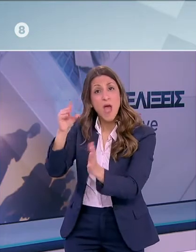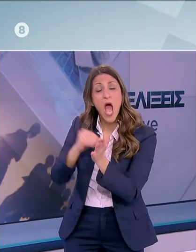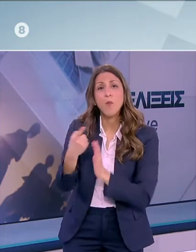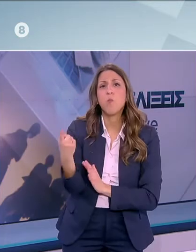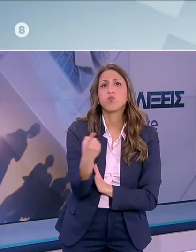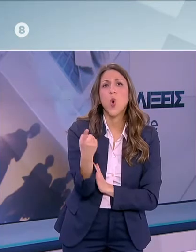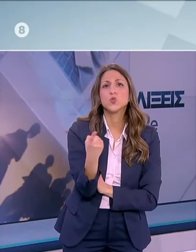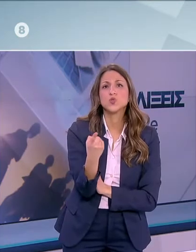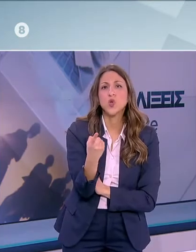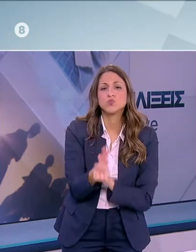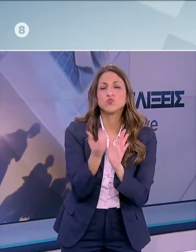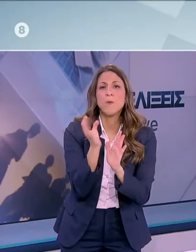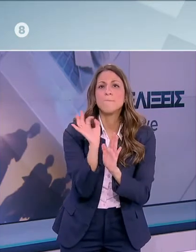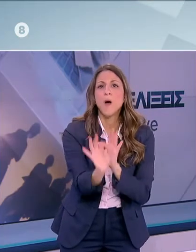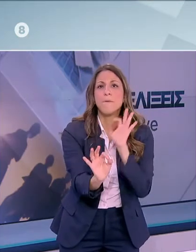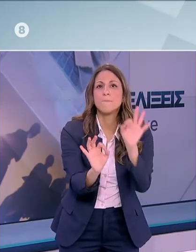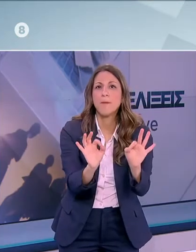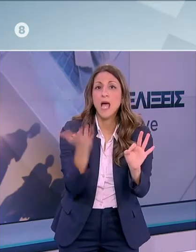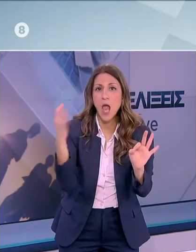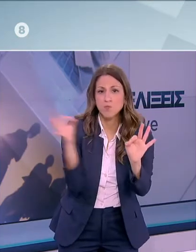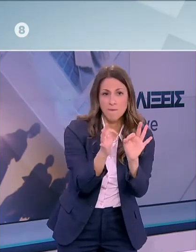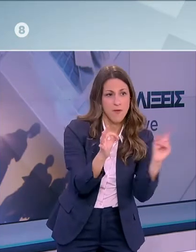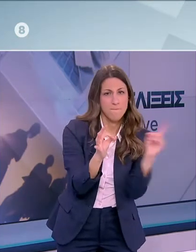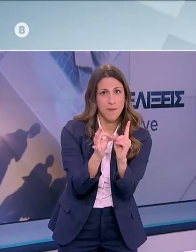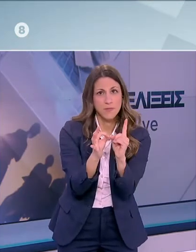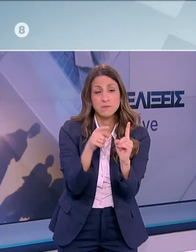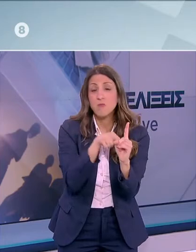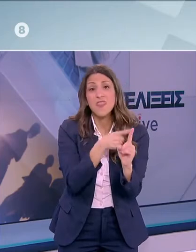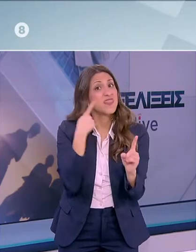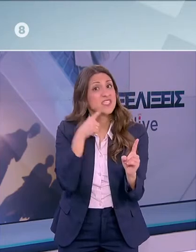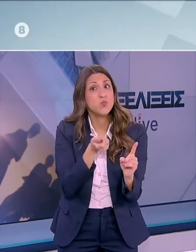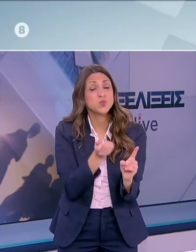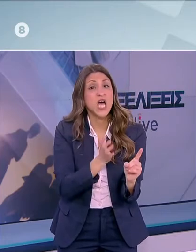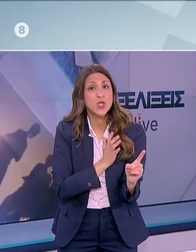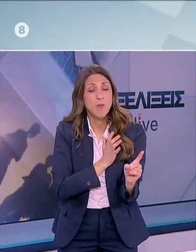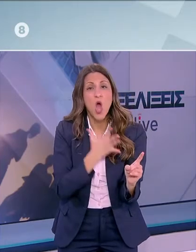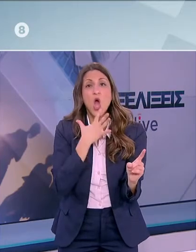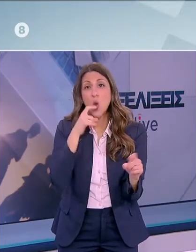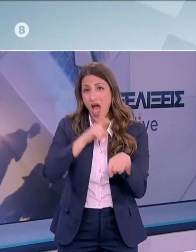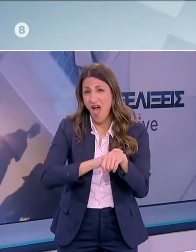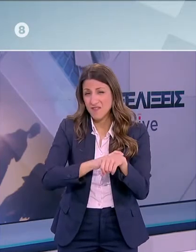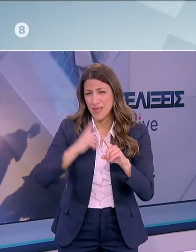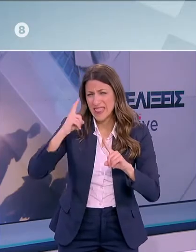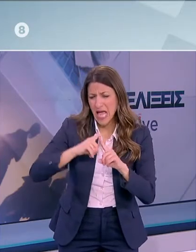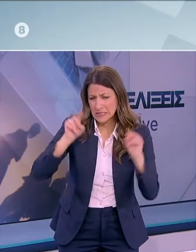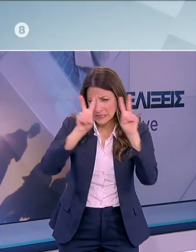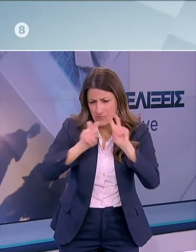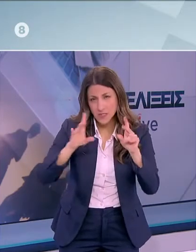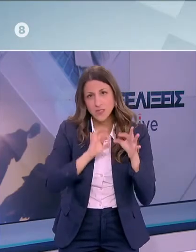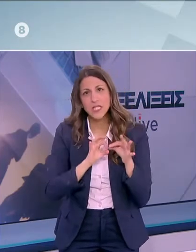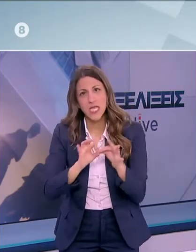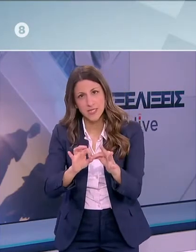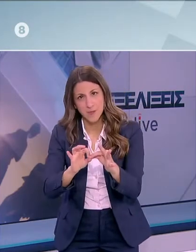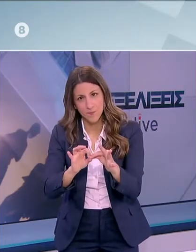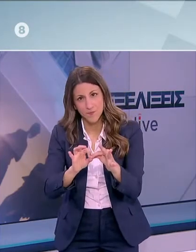που σχετίζονται ή δεν σχετίζονται με ήδη γνωστό κρούσμα. Ίσως επειδή και για κάποια συνεχίζεται η ιχνηλάτιση. Είναι σημαντικός ο